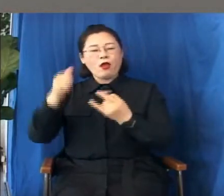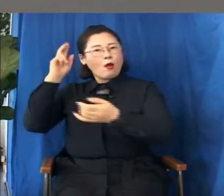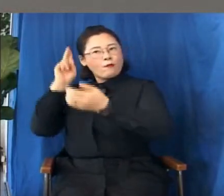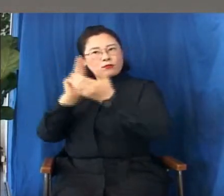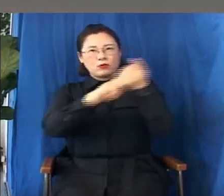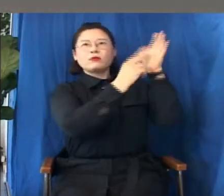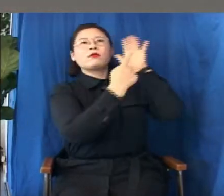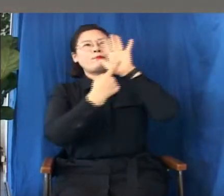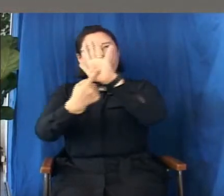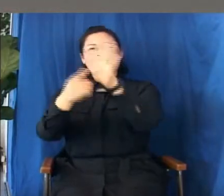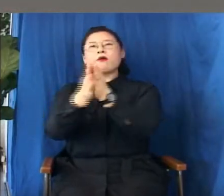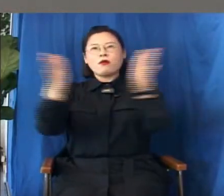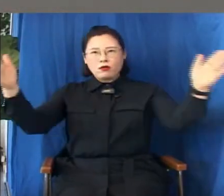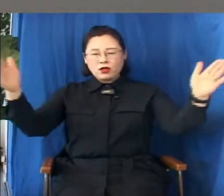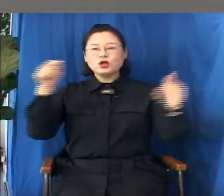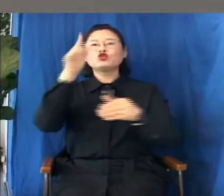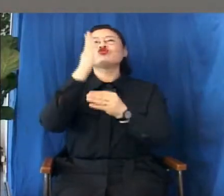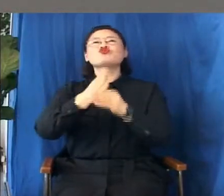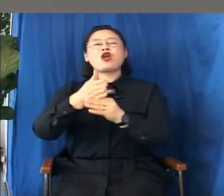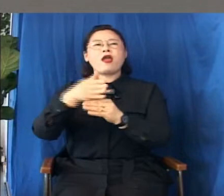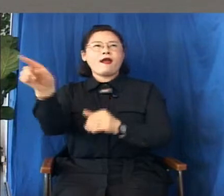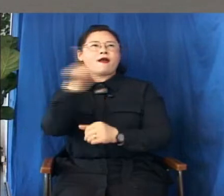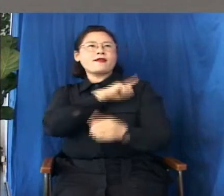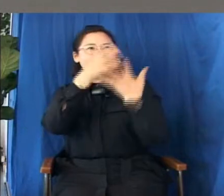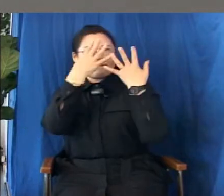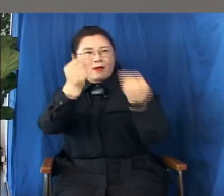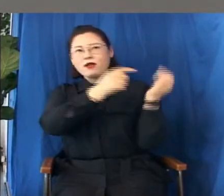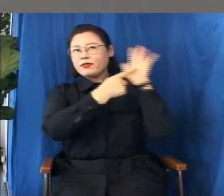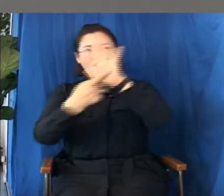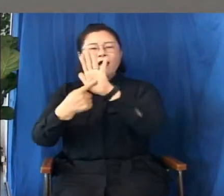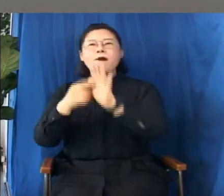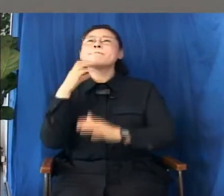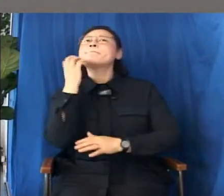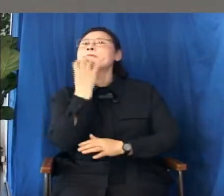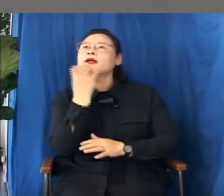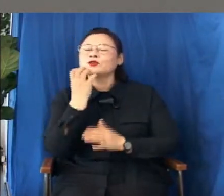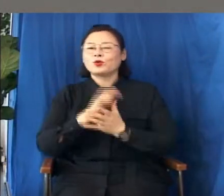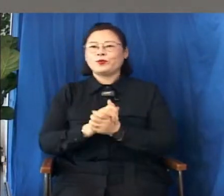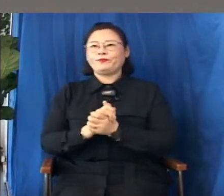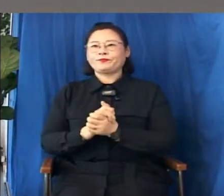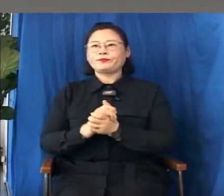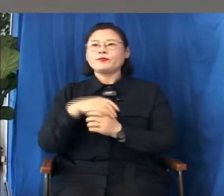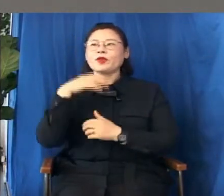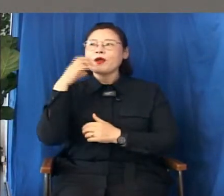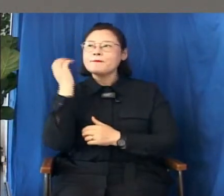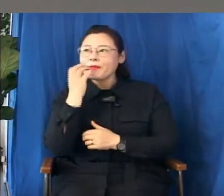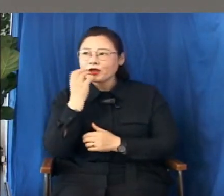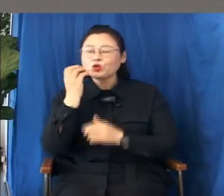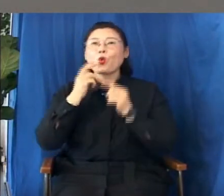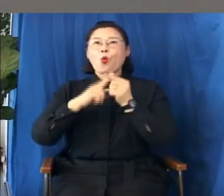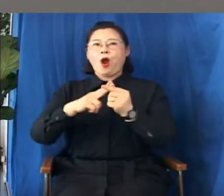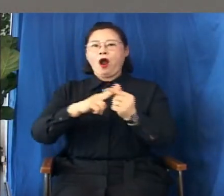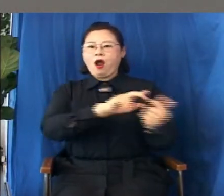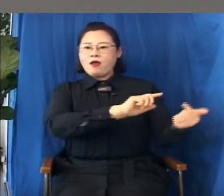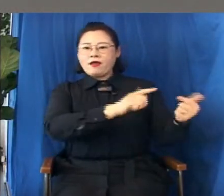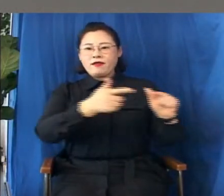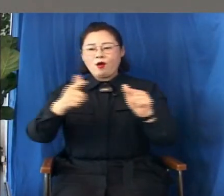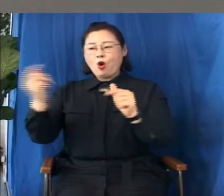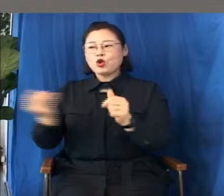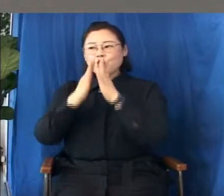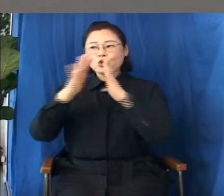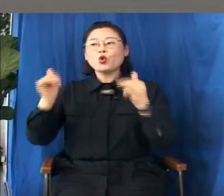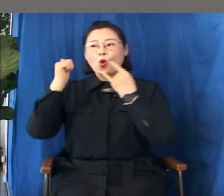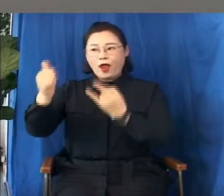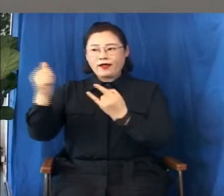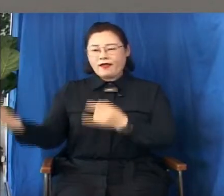시작했습니다. 그 중에서 가장 많이 두드러졌던 것이 베드로입니다. 베드로와 여러